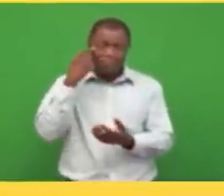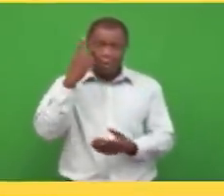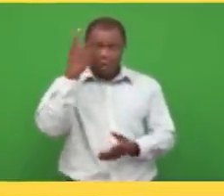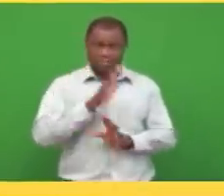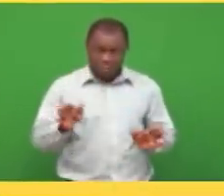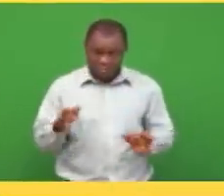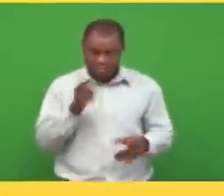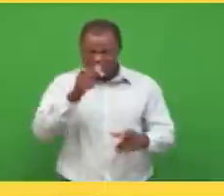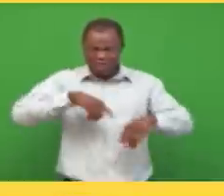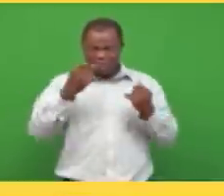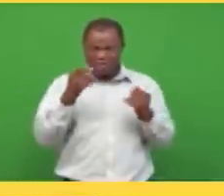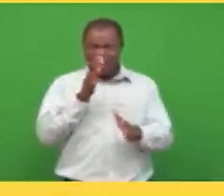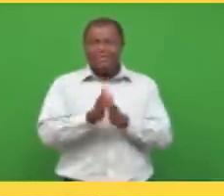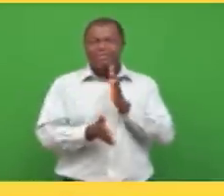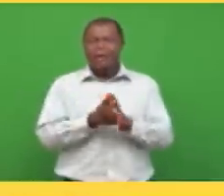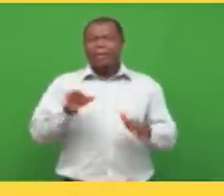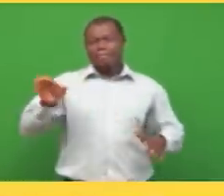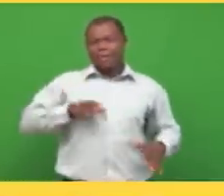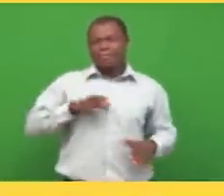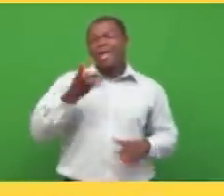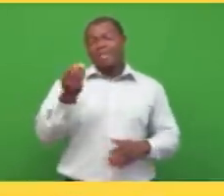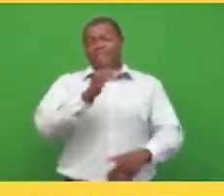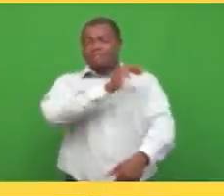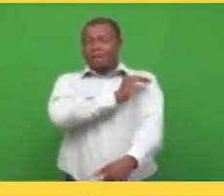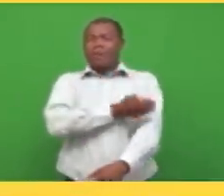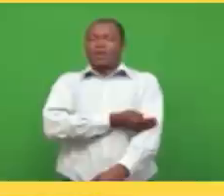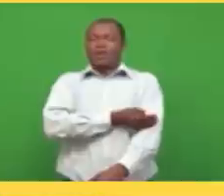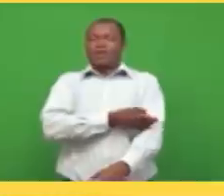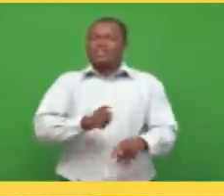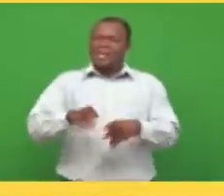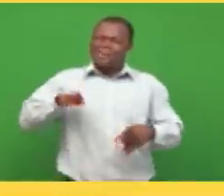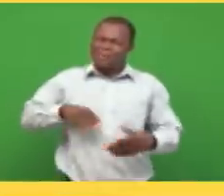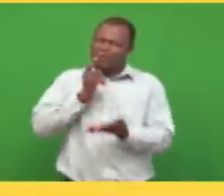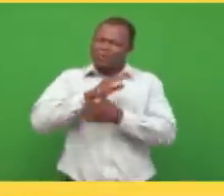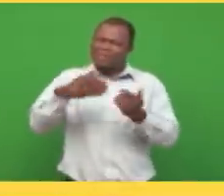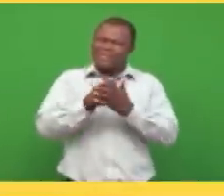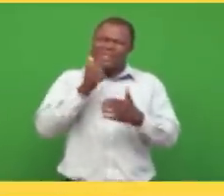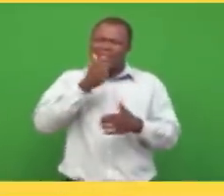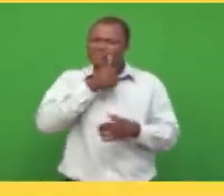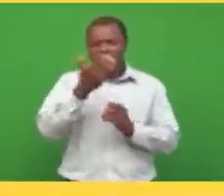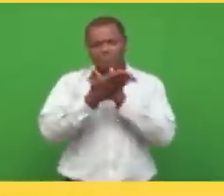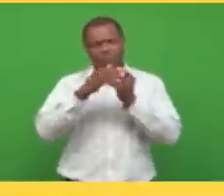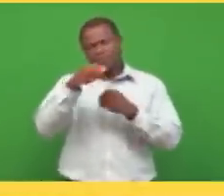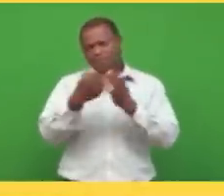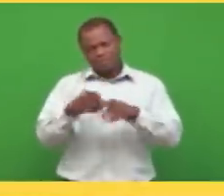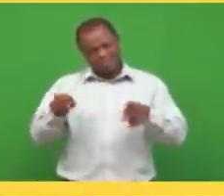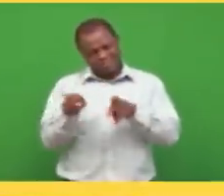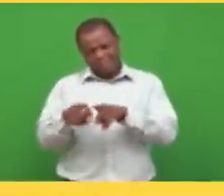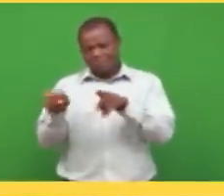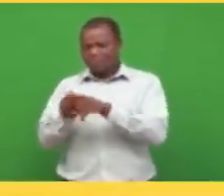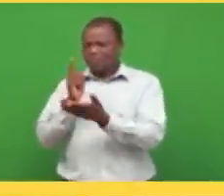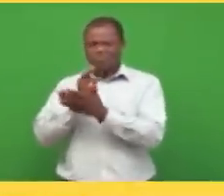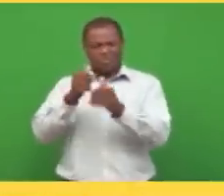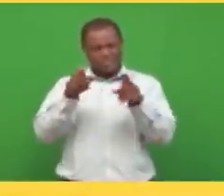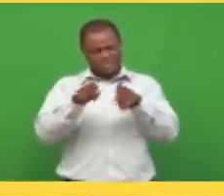kazhinji zhinji ndivane nguva navana ndovane nguva nomusha kana mai vakanaka vakangoita zvakanaka musha unoita zvakanaka